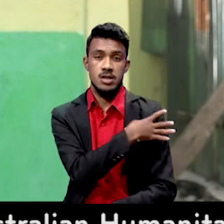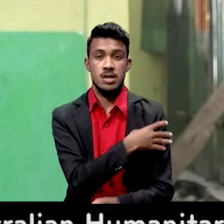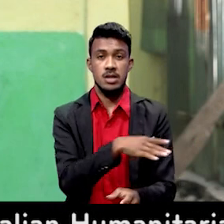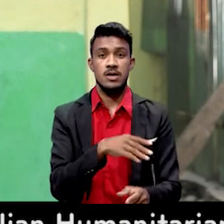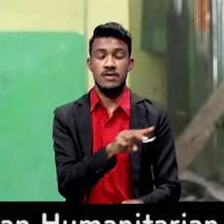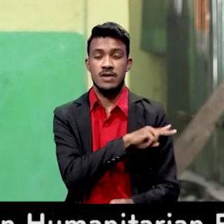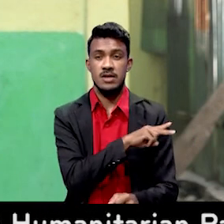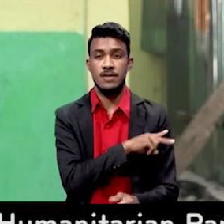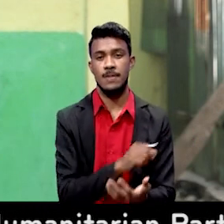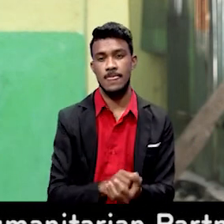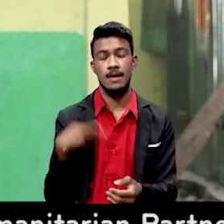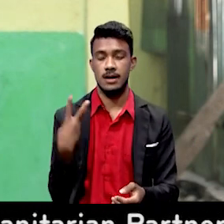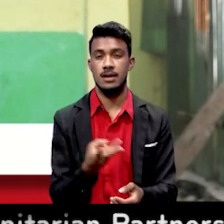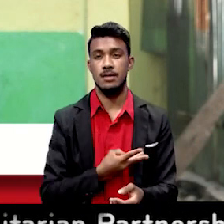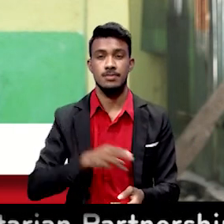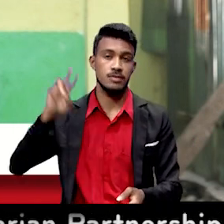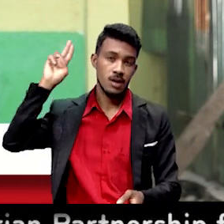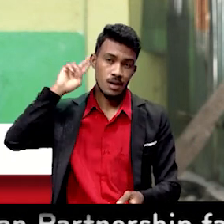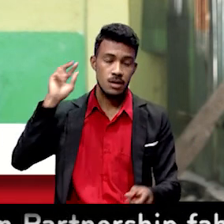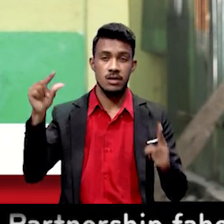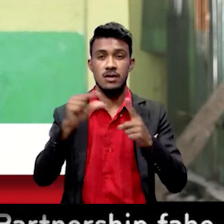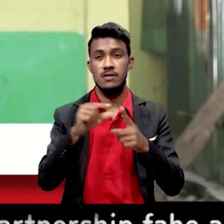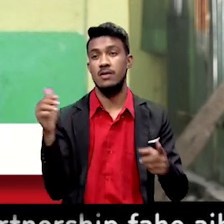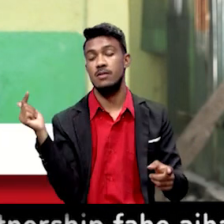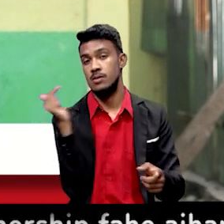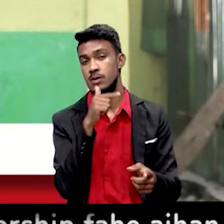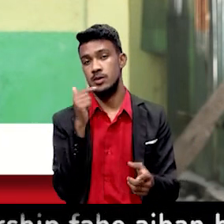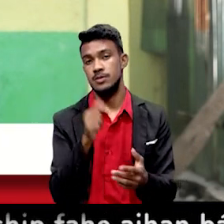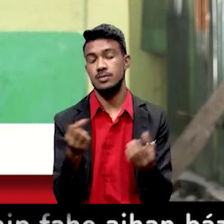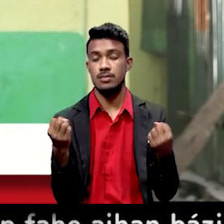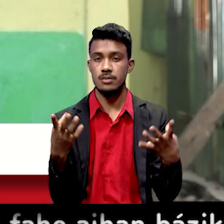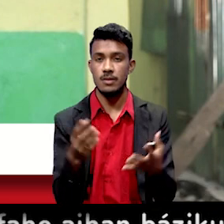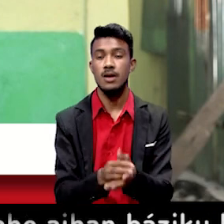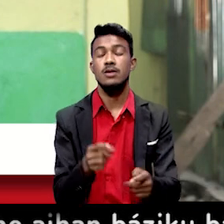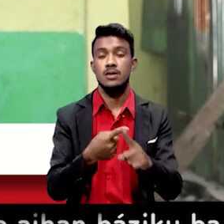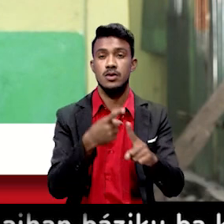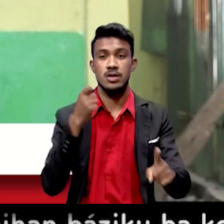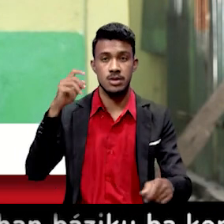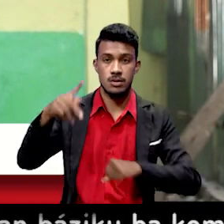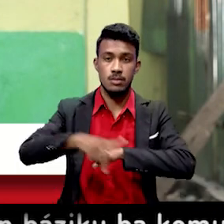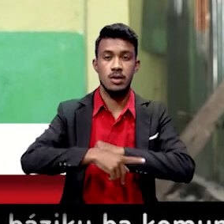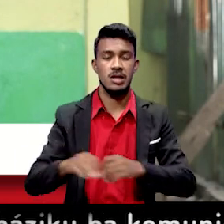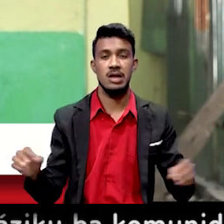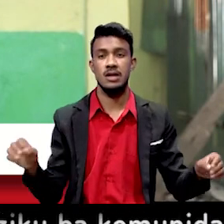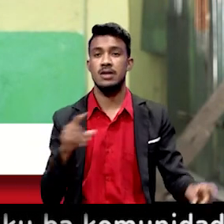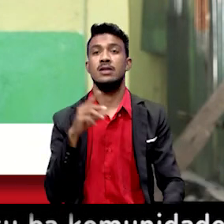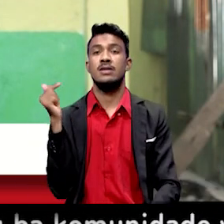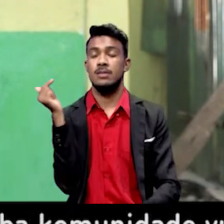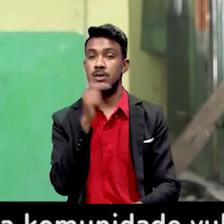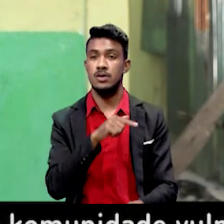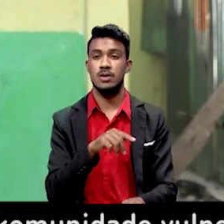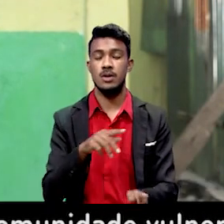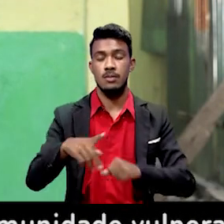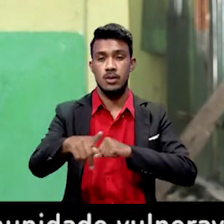Sela ita bele rona li puam palsu sen ho tu musu arbiru agora mais husi politik la los. Politik